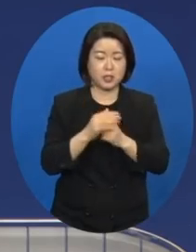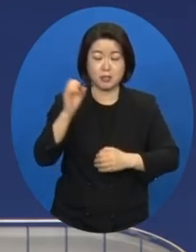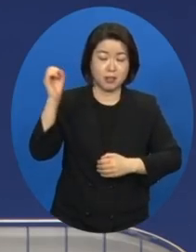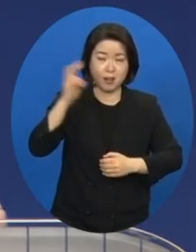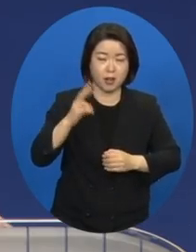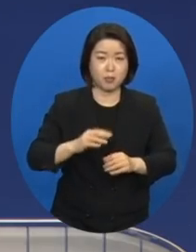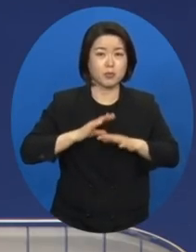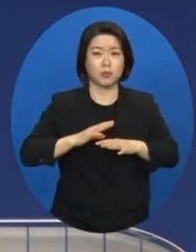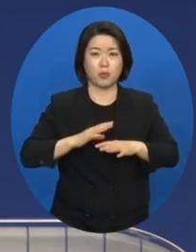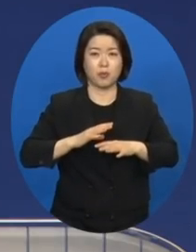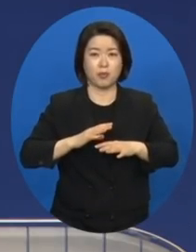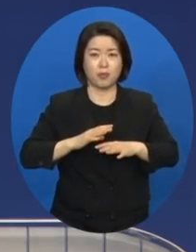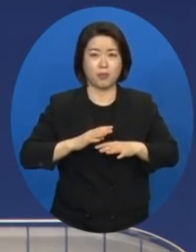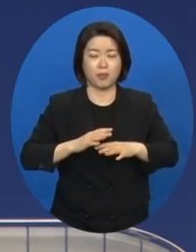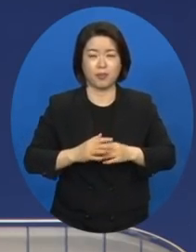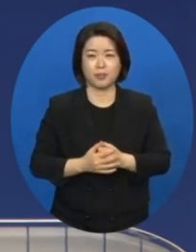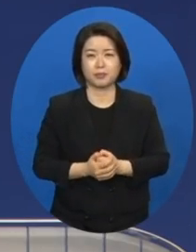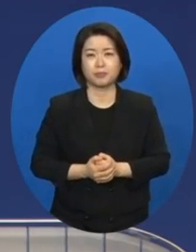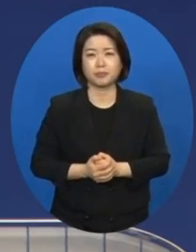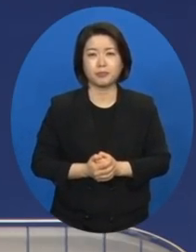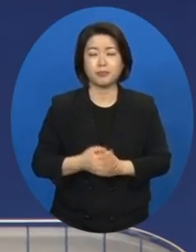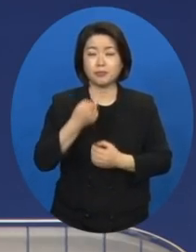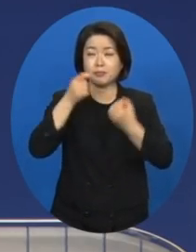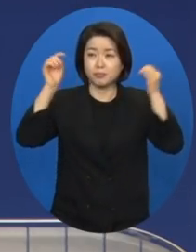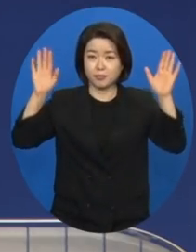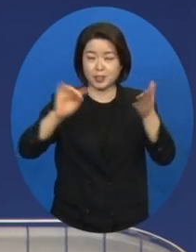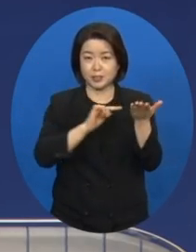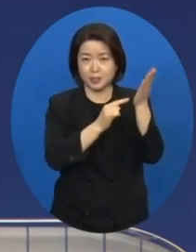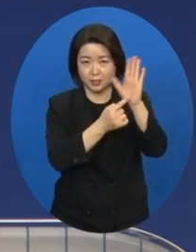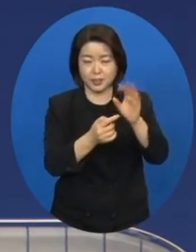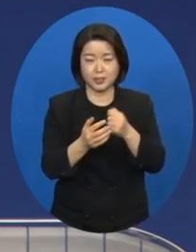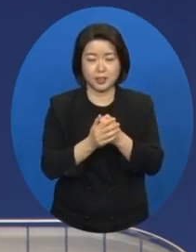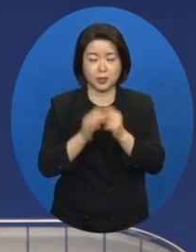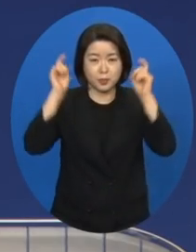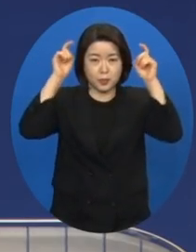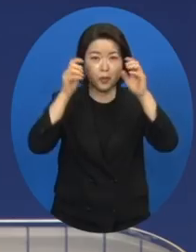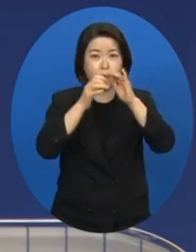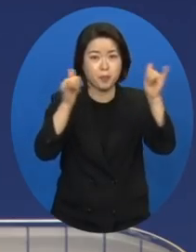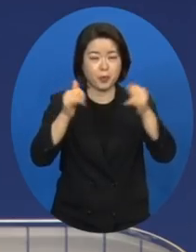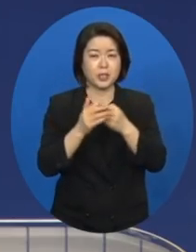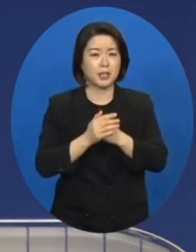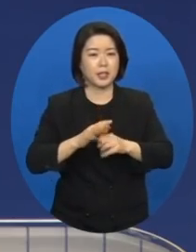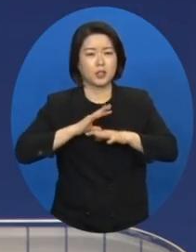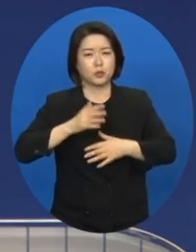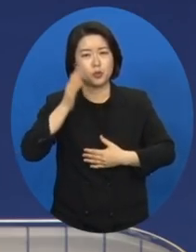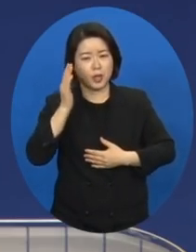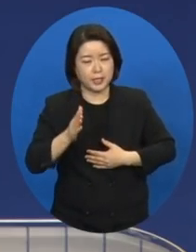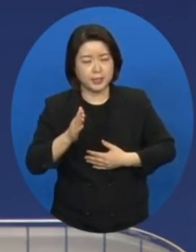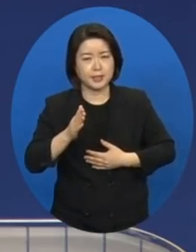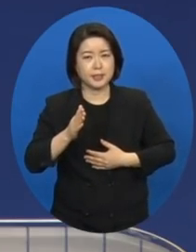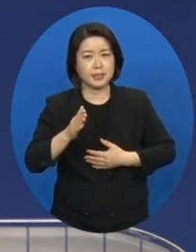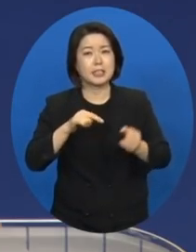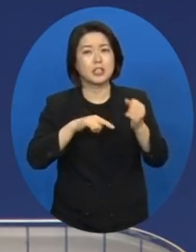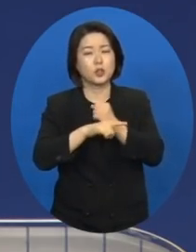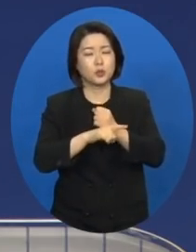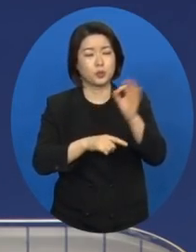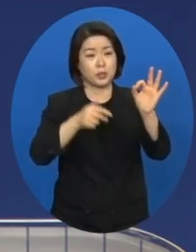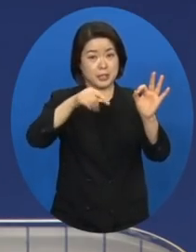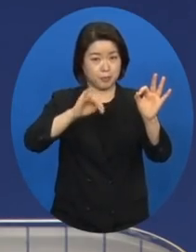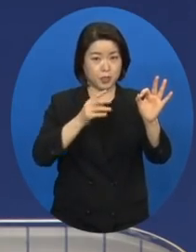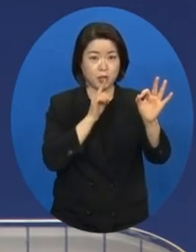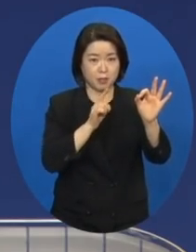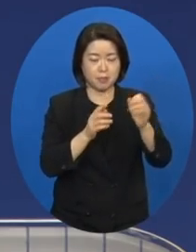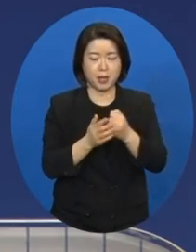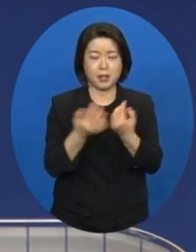몹시 두려워하게 되는 겁니다. 천사가 나타나서 목자들에게 두려워하지 말아야 할 이유를 10절에 이렇게 말씀합니다. 우리